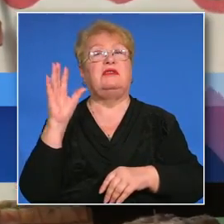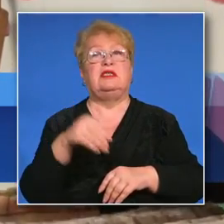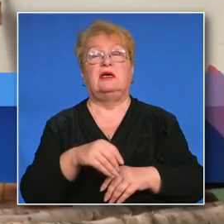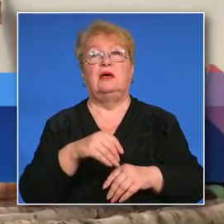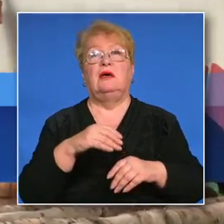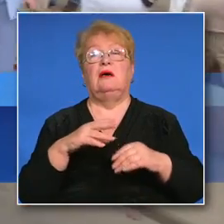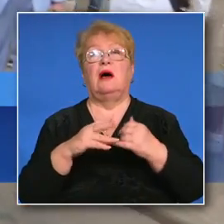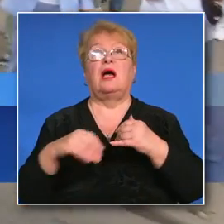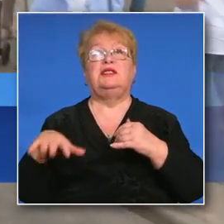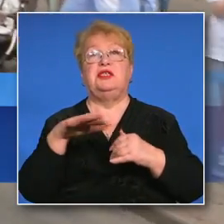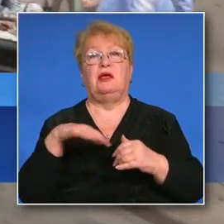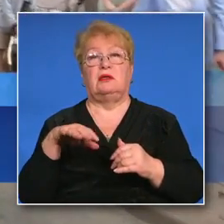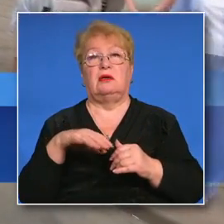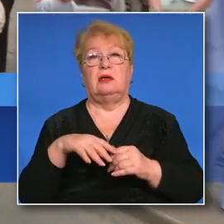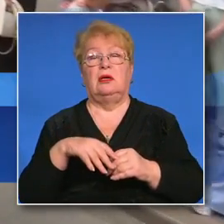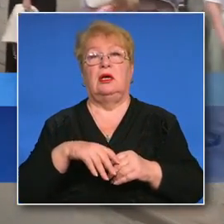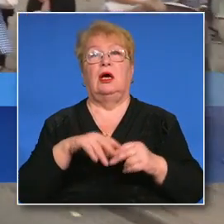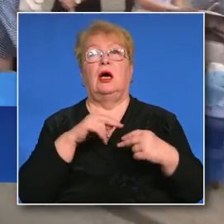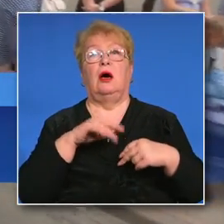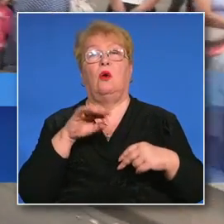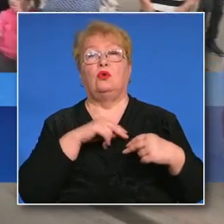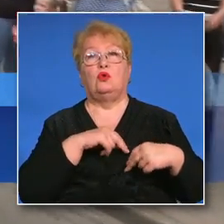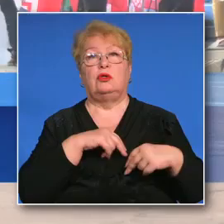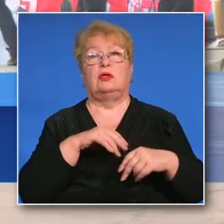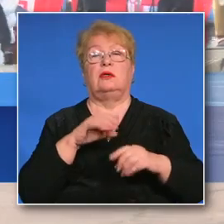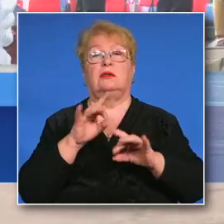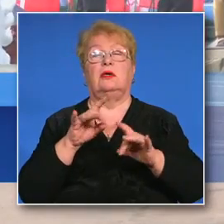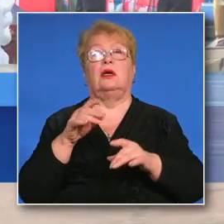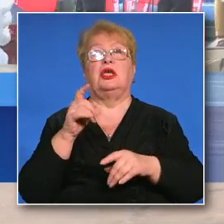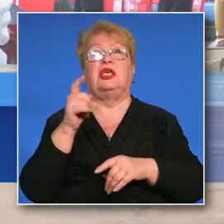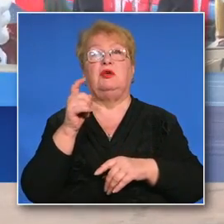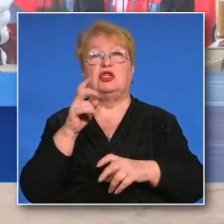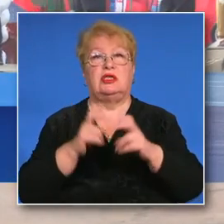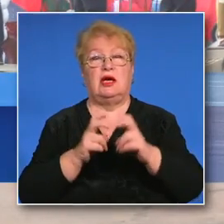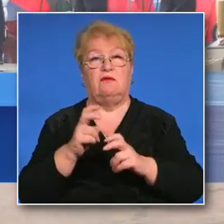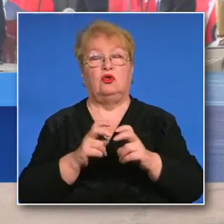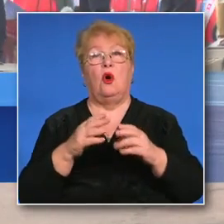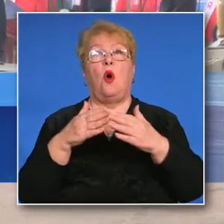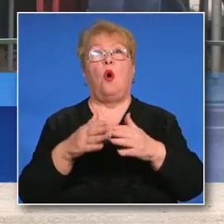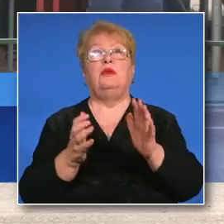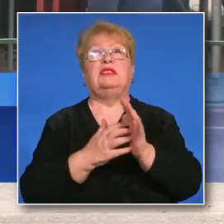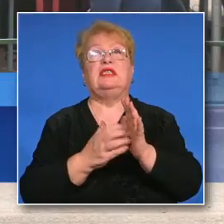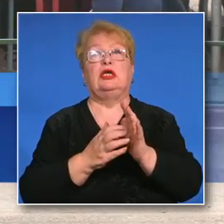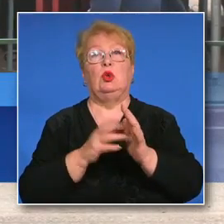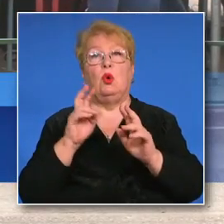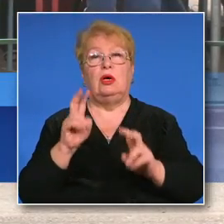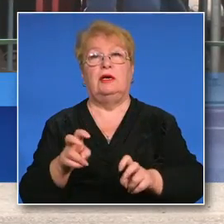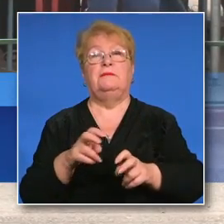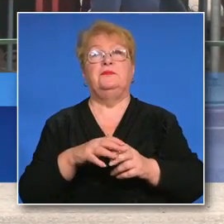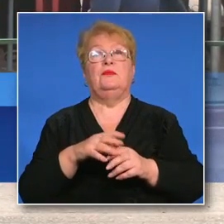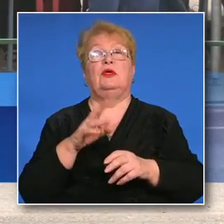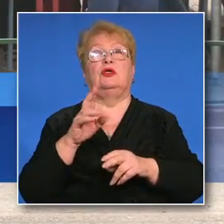Далее о своем производстве и тружениках рассказали Гомельский химический завод, Гомельстекло, Гомельский домостроительный комбинат,